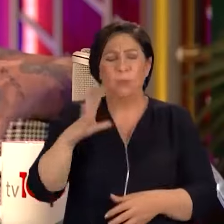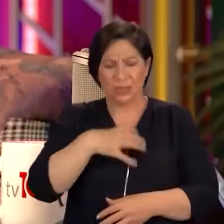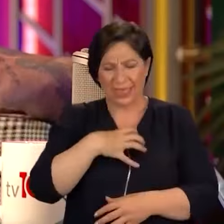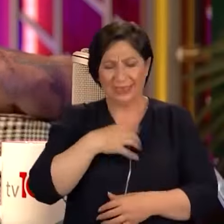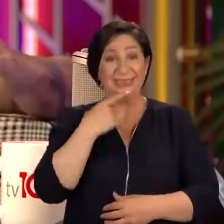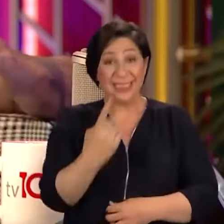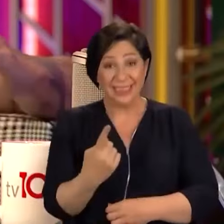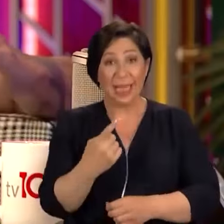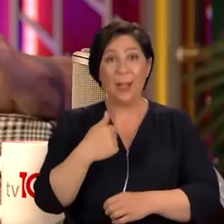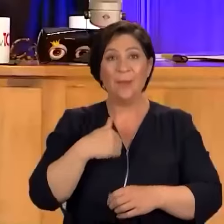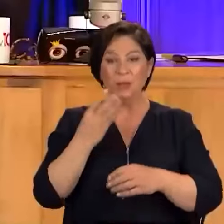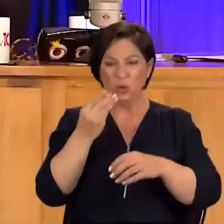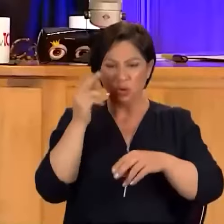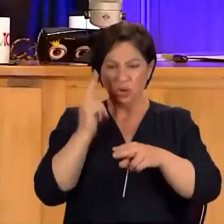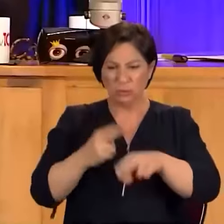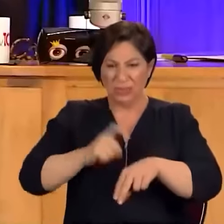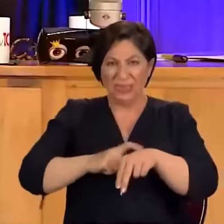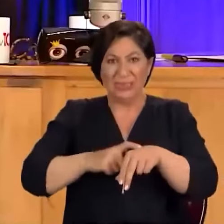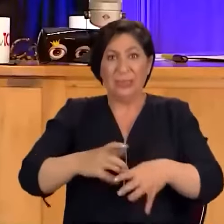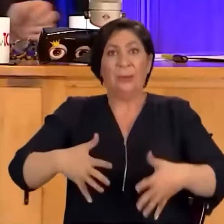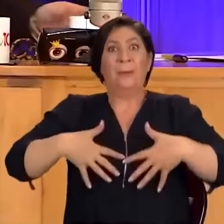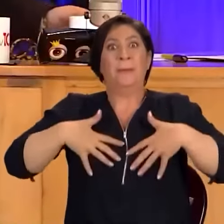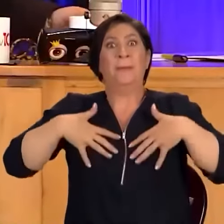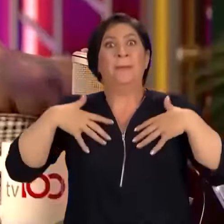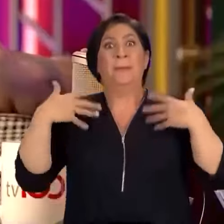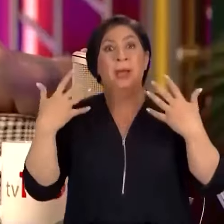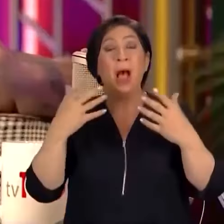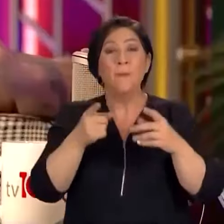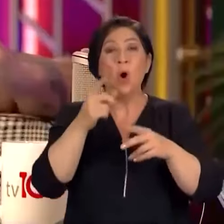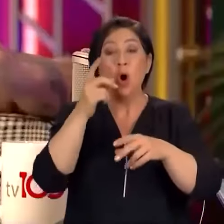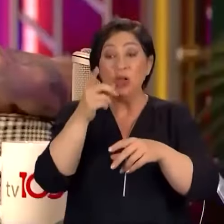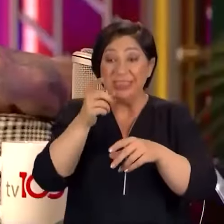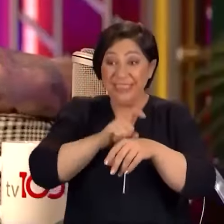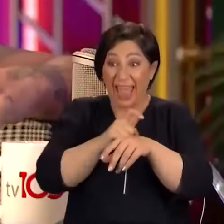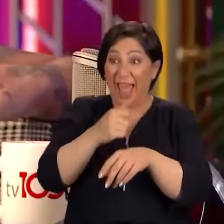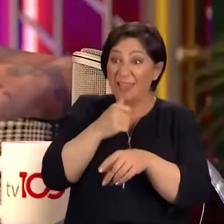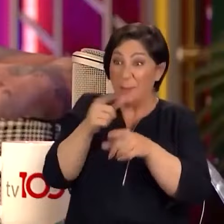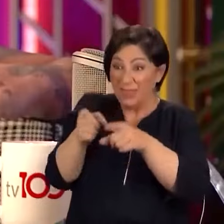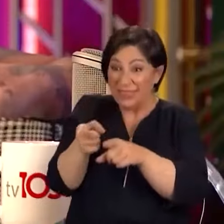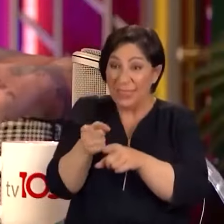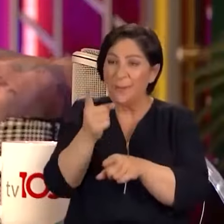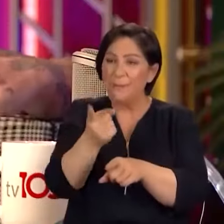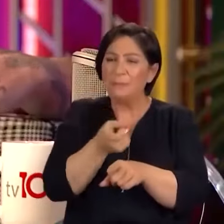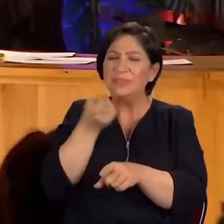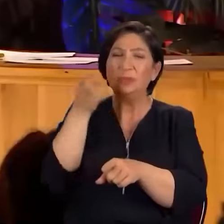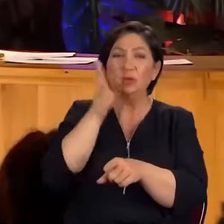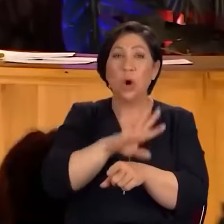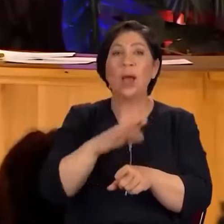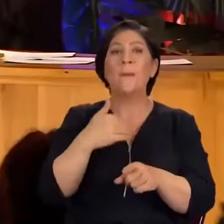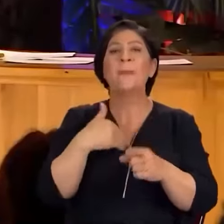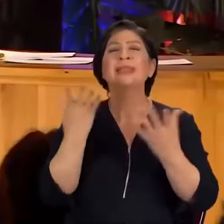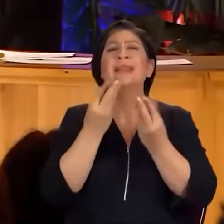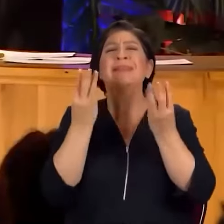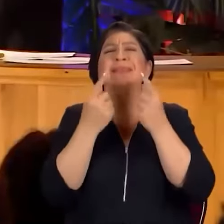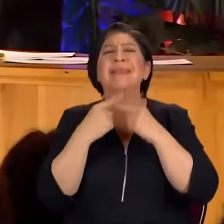kendin desen, ben çabuk sinirlenen bir adamım. Hı-hı. Ama o sinirlenen adamın yanında da bir saat sonra iddia ediyorum benden